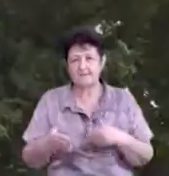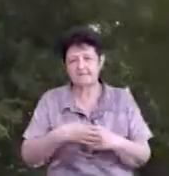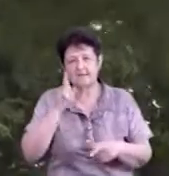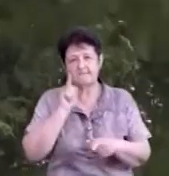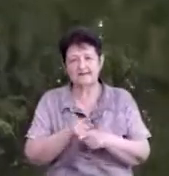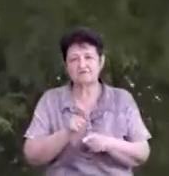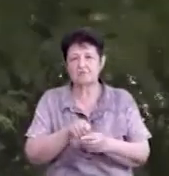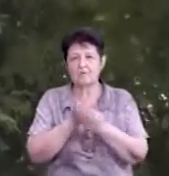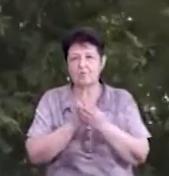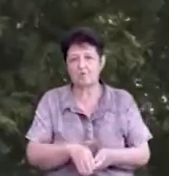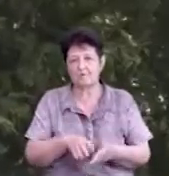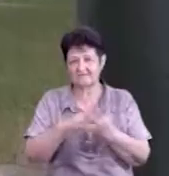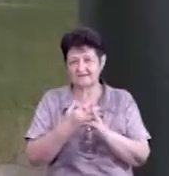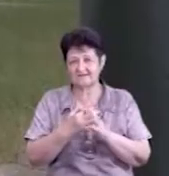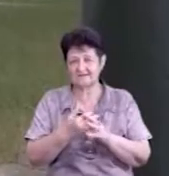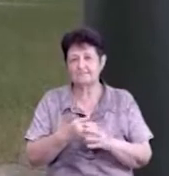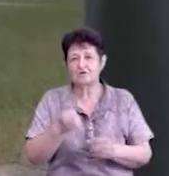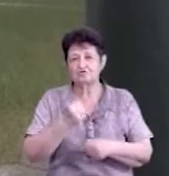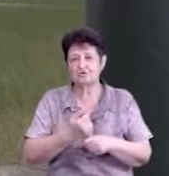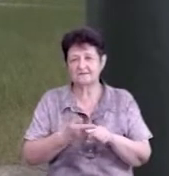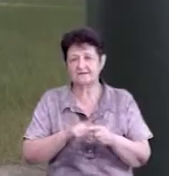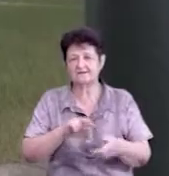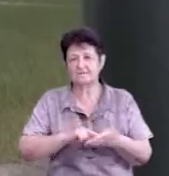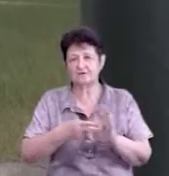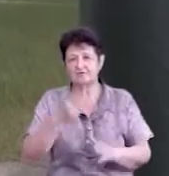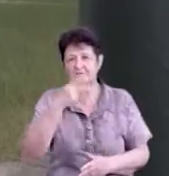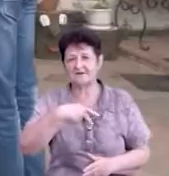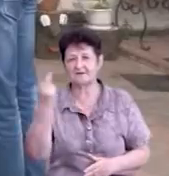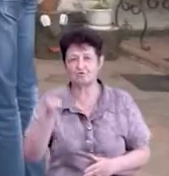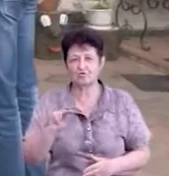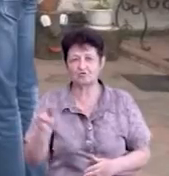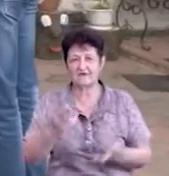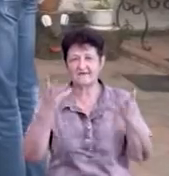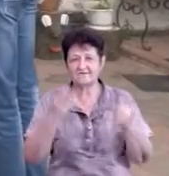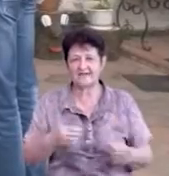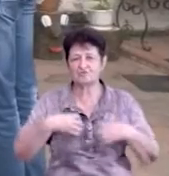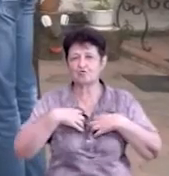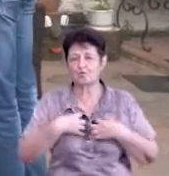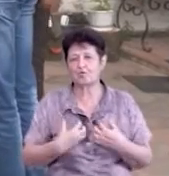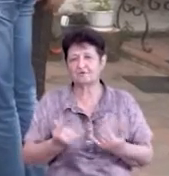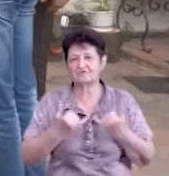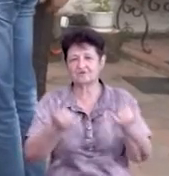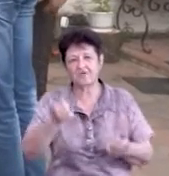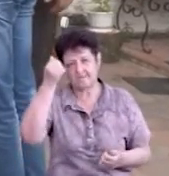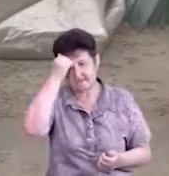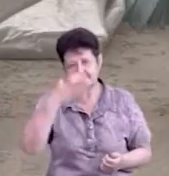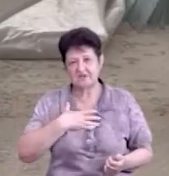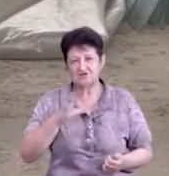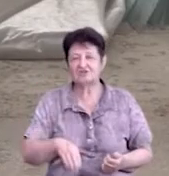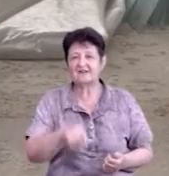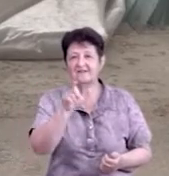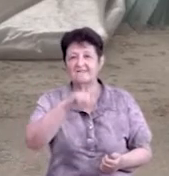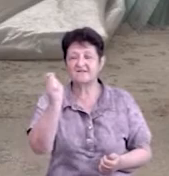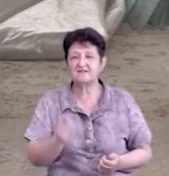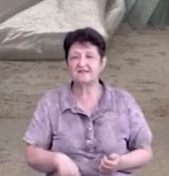братської могили у селі Райгородок. Зробити це планували 22 червня, у день скорботи вшанування пам'яті жертв війни. Для